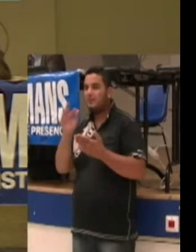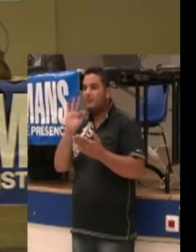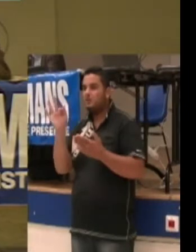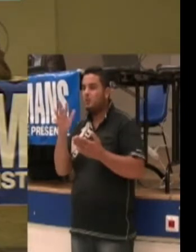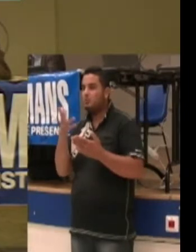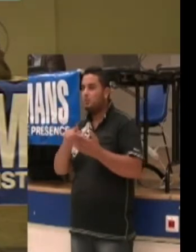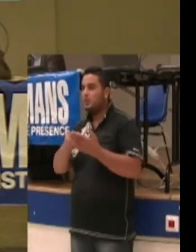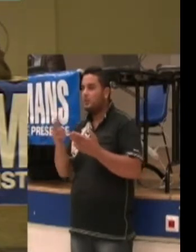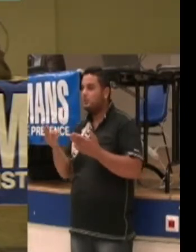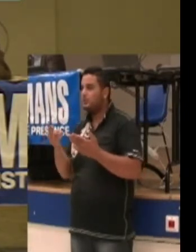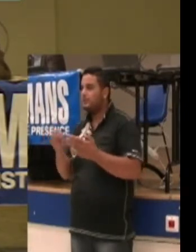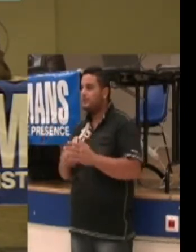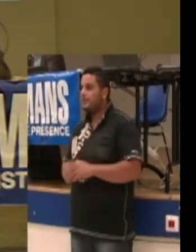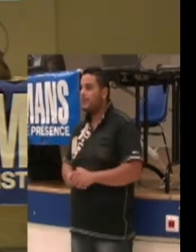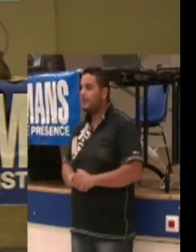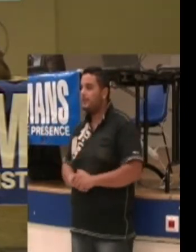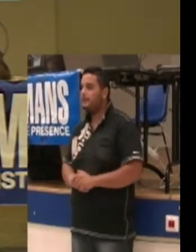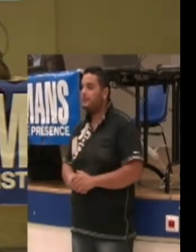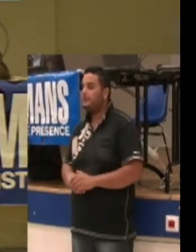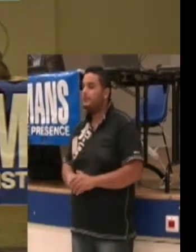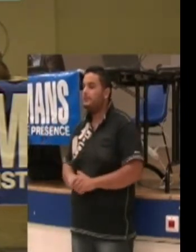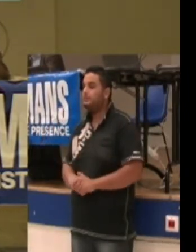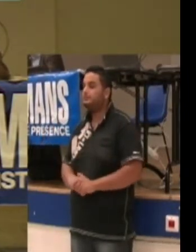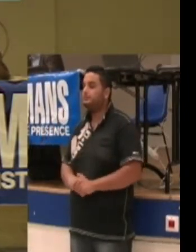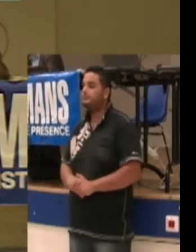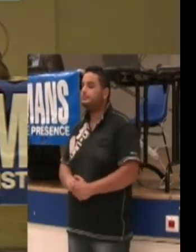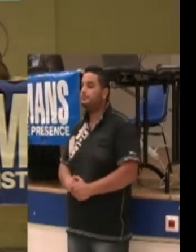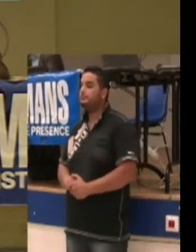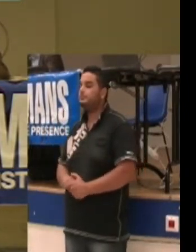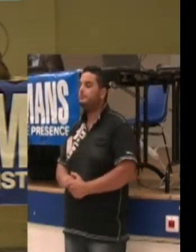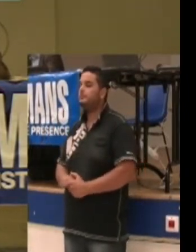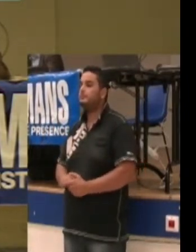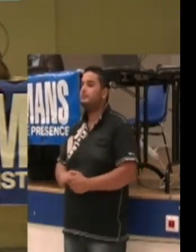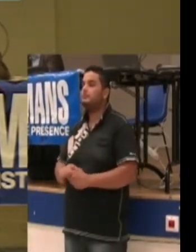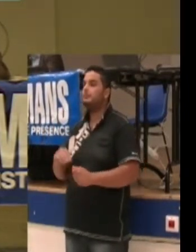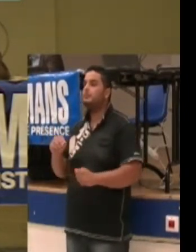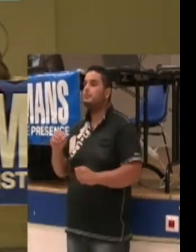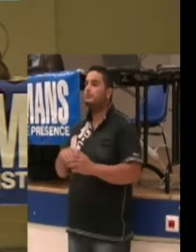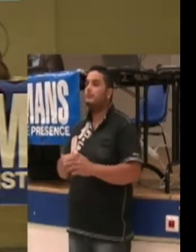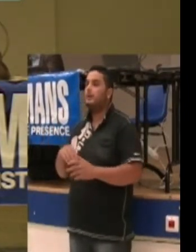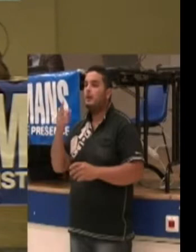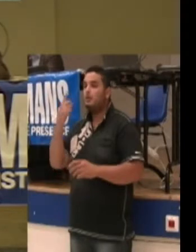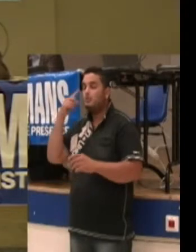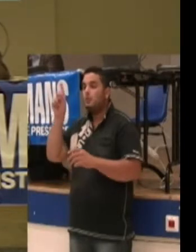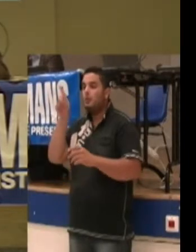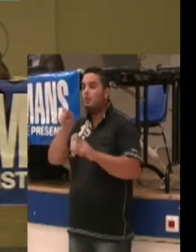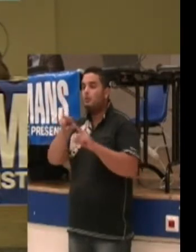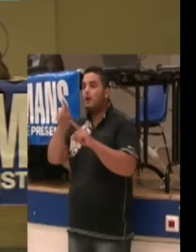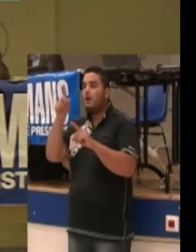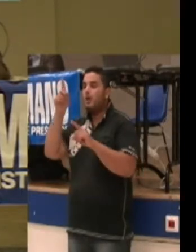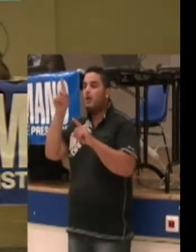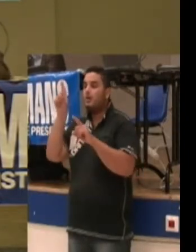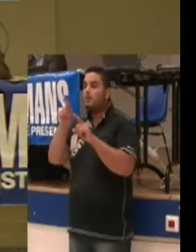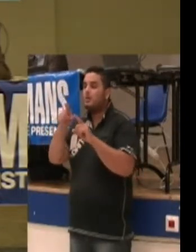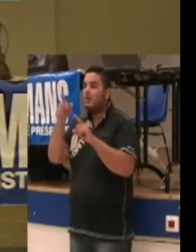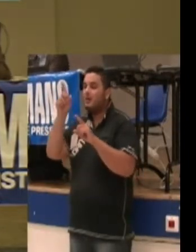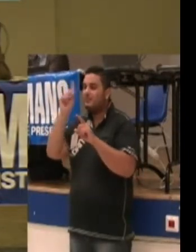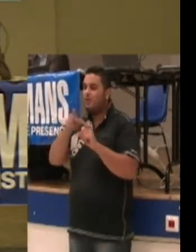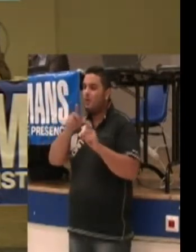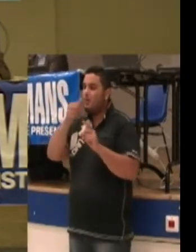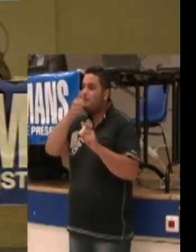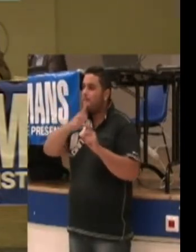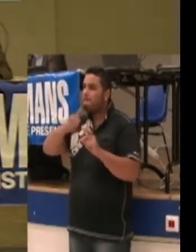Astaghfirullah. Oh les croyants, soyez endurants, incitez-vous à l'endurance, luttez constamment contre l'ennemi, craignez Allah afin que vous réussissiez.